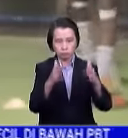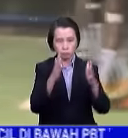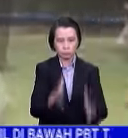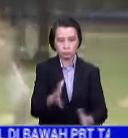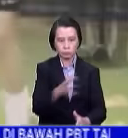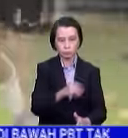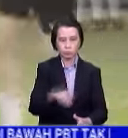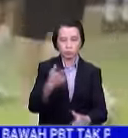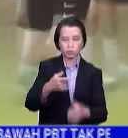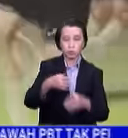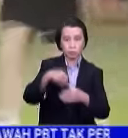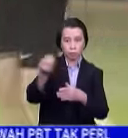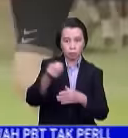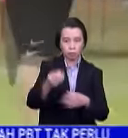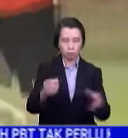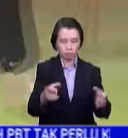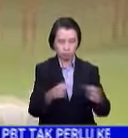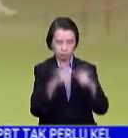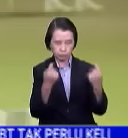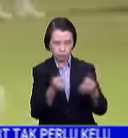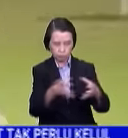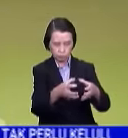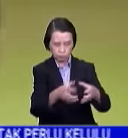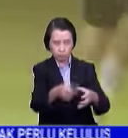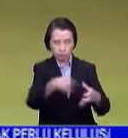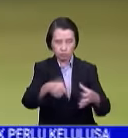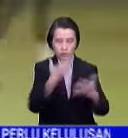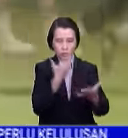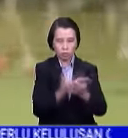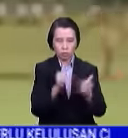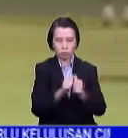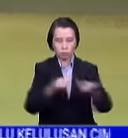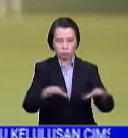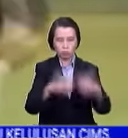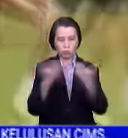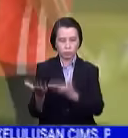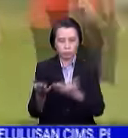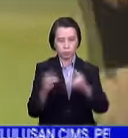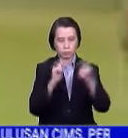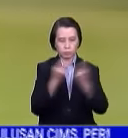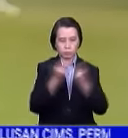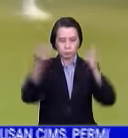naturalisasi yang dianggap himpunan terbaik yang pernah dibuat oleh Harimau Malaya.